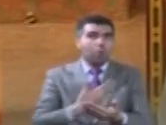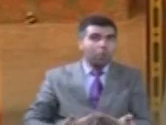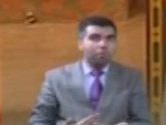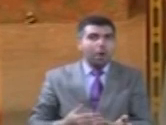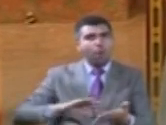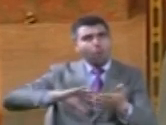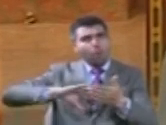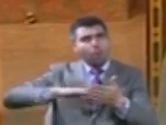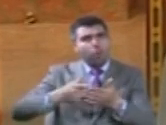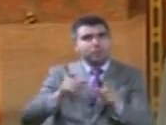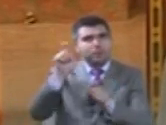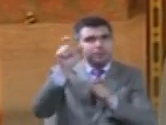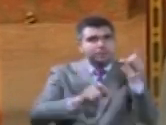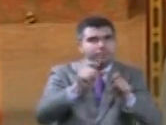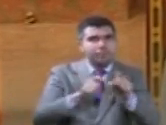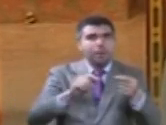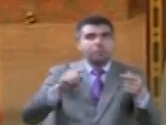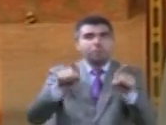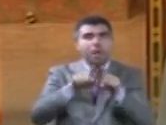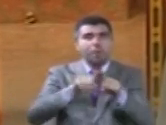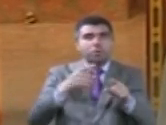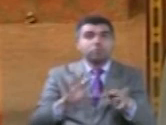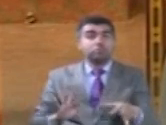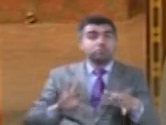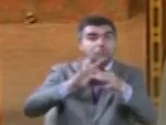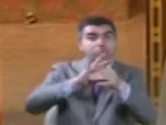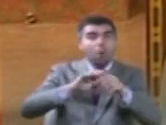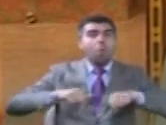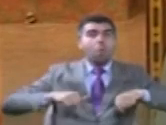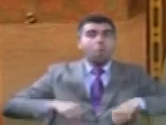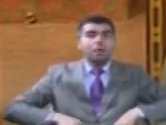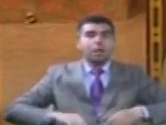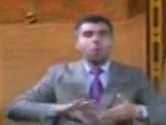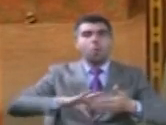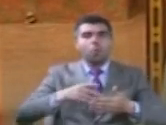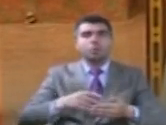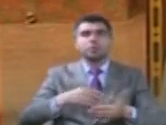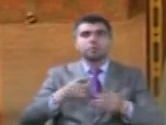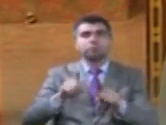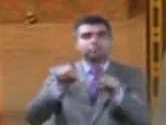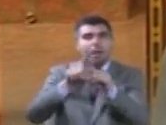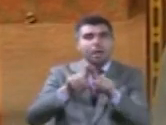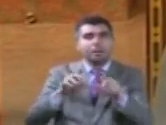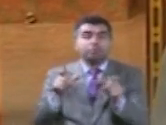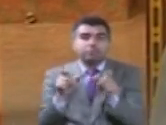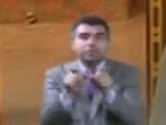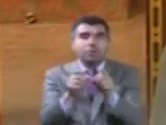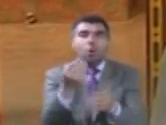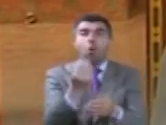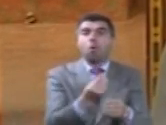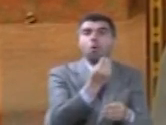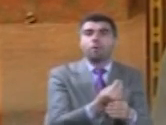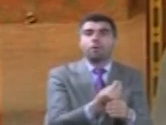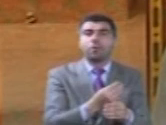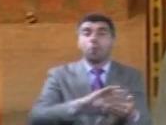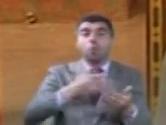كل مكون سوف يلتزم بالانخراط في ورش حماية الطفولة حتى لا يبقى شأناً قطاعياً، بل هو